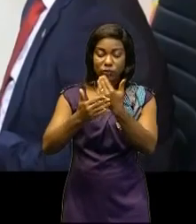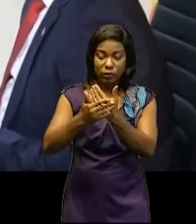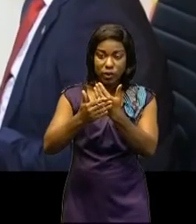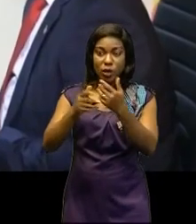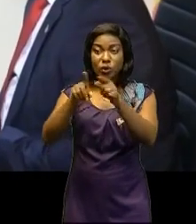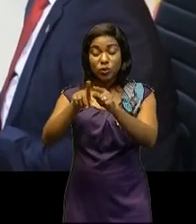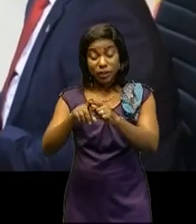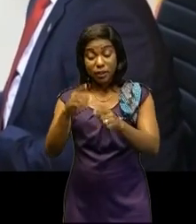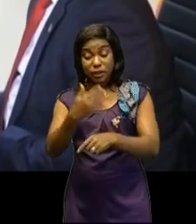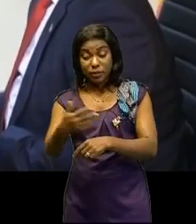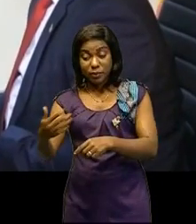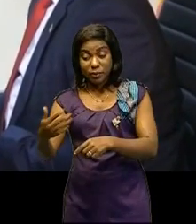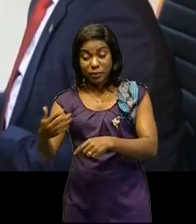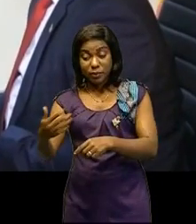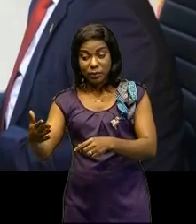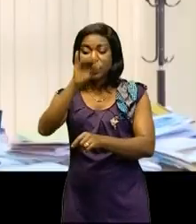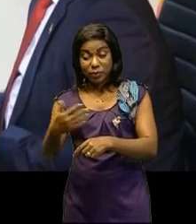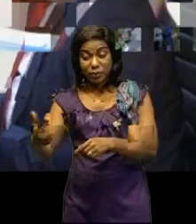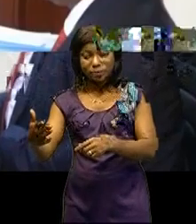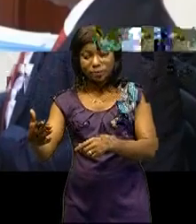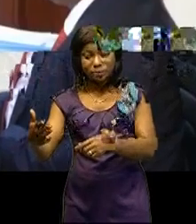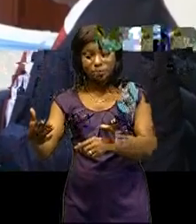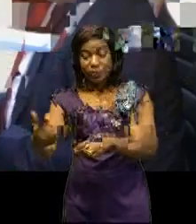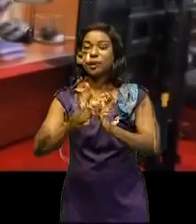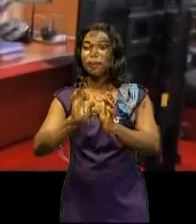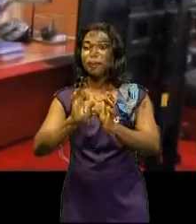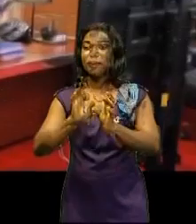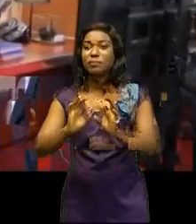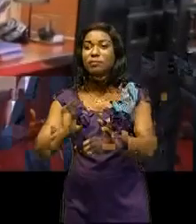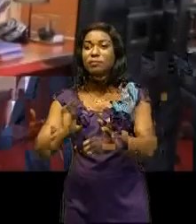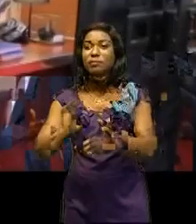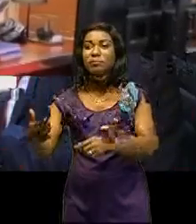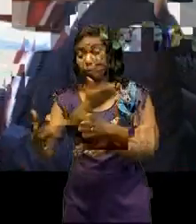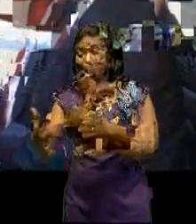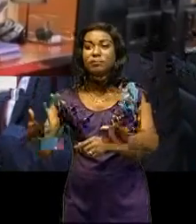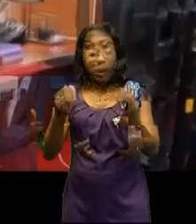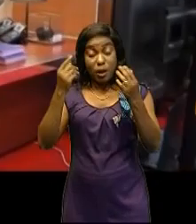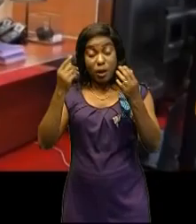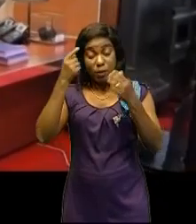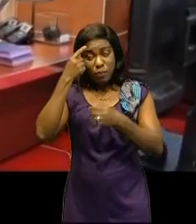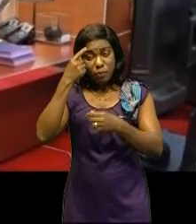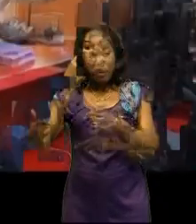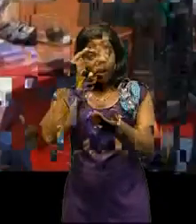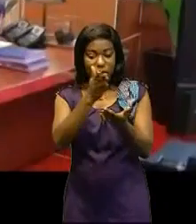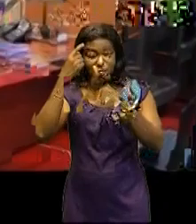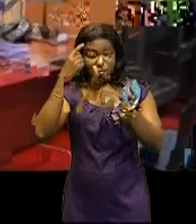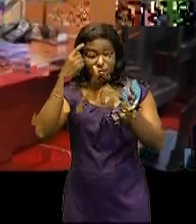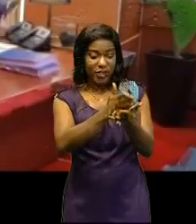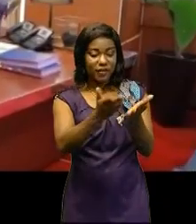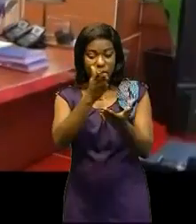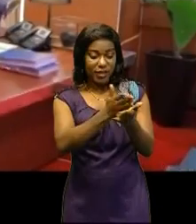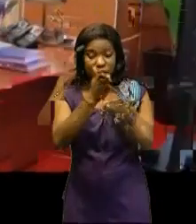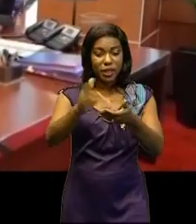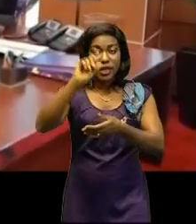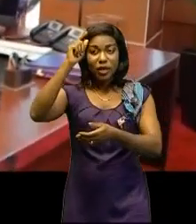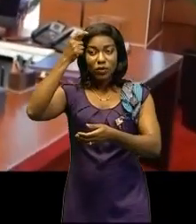les marchés sont restés relativement stables. En ce qui concerne les réserves de change, le